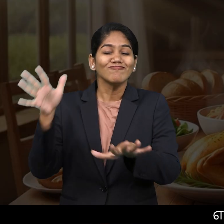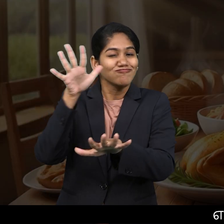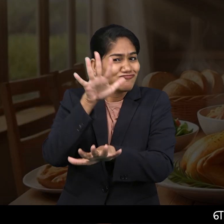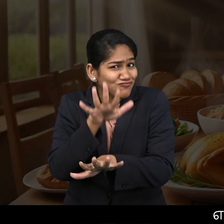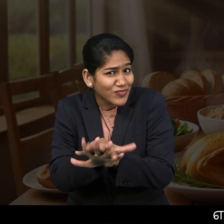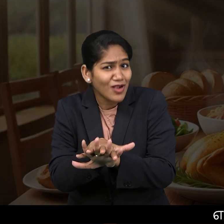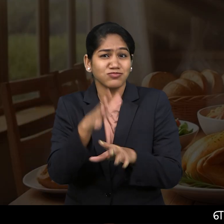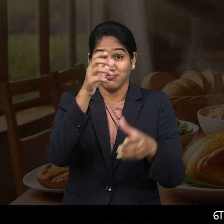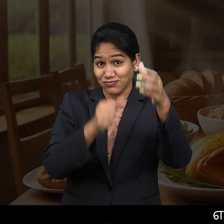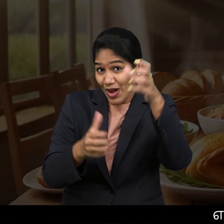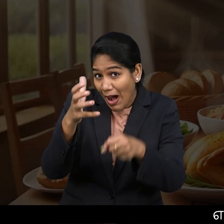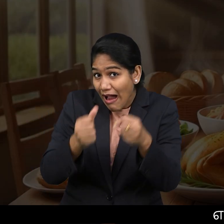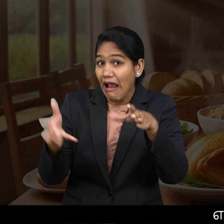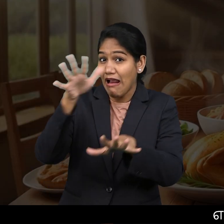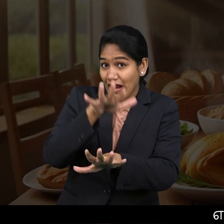பால்,